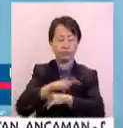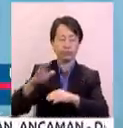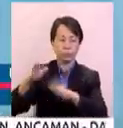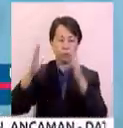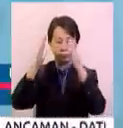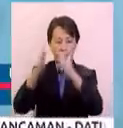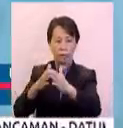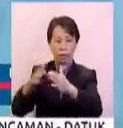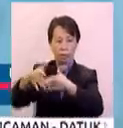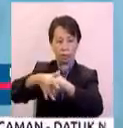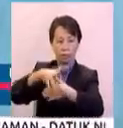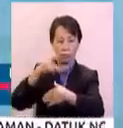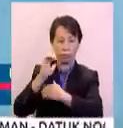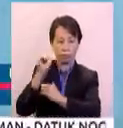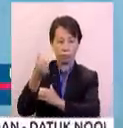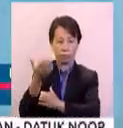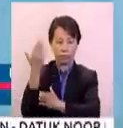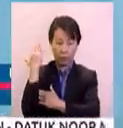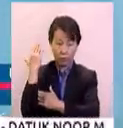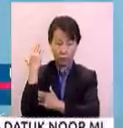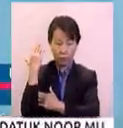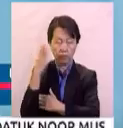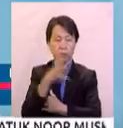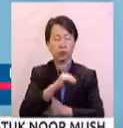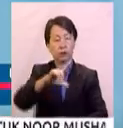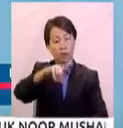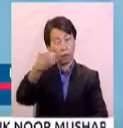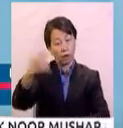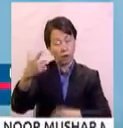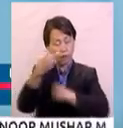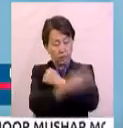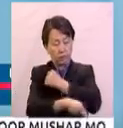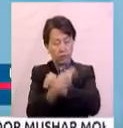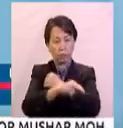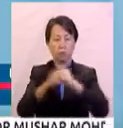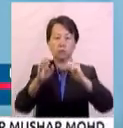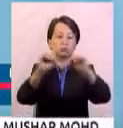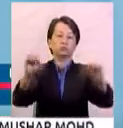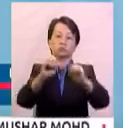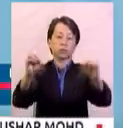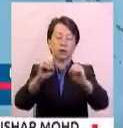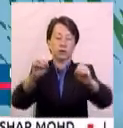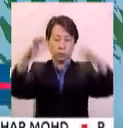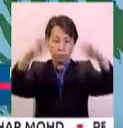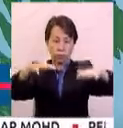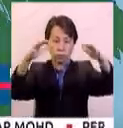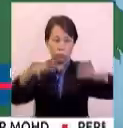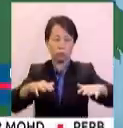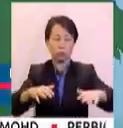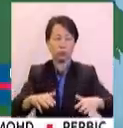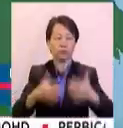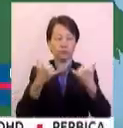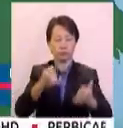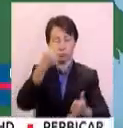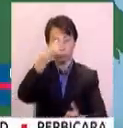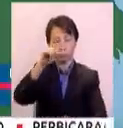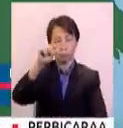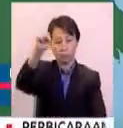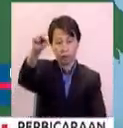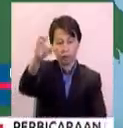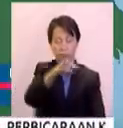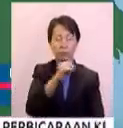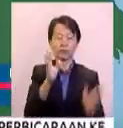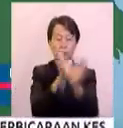menjelang awal pagi nanti. Manakala di lain-lain negeri dalam keadaan tiada hujan. Seterusnya bagi negeri Sabah dan